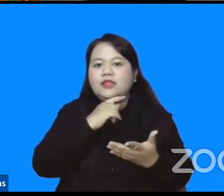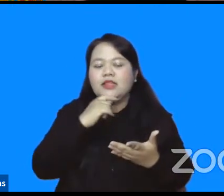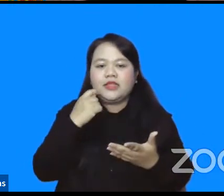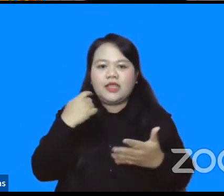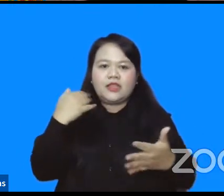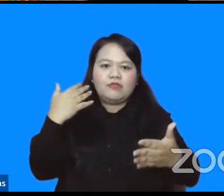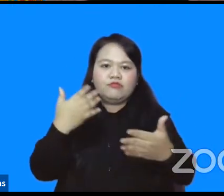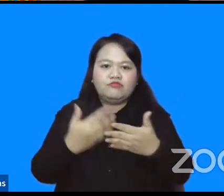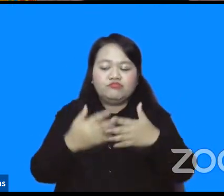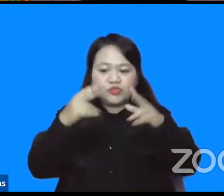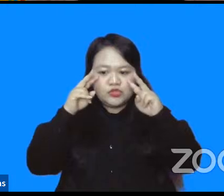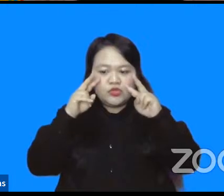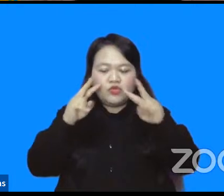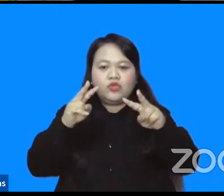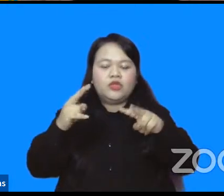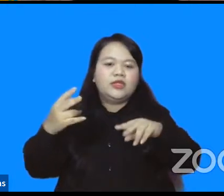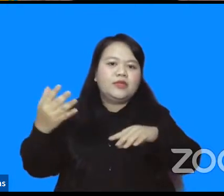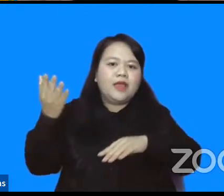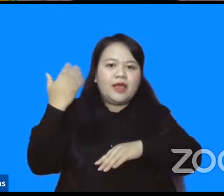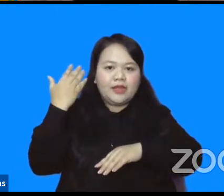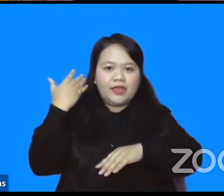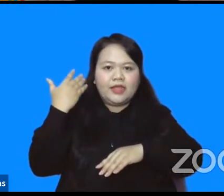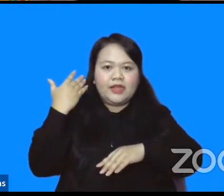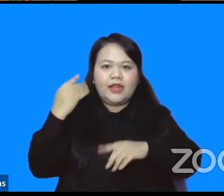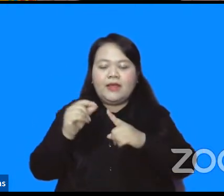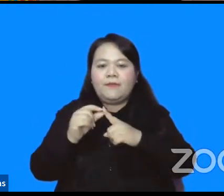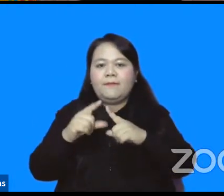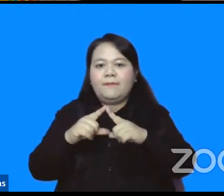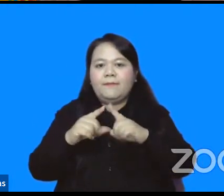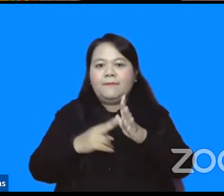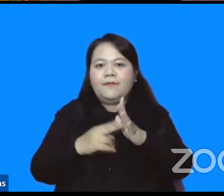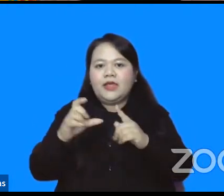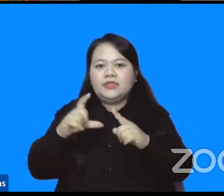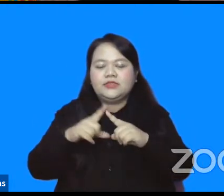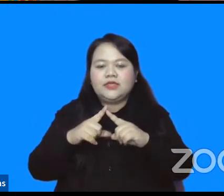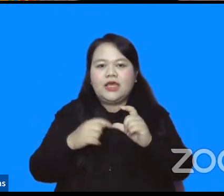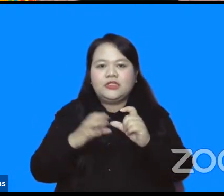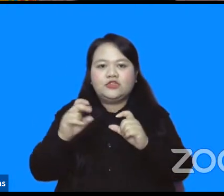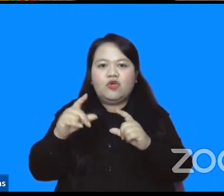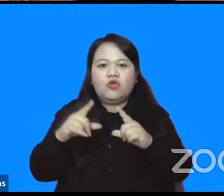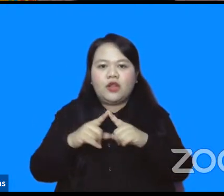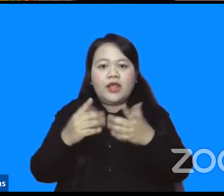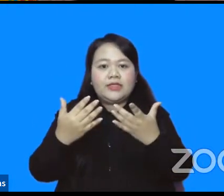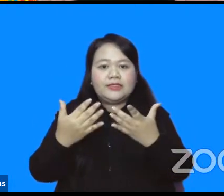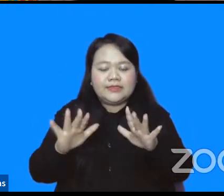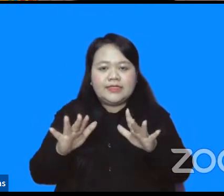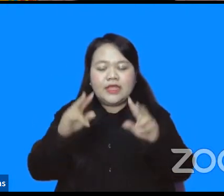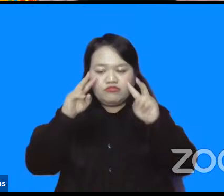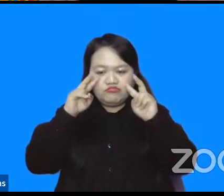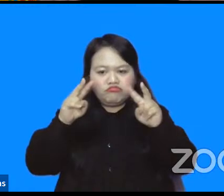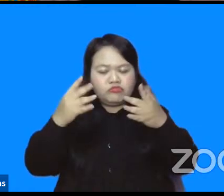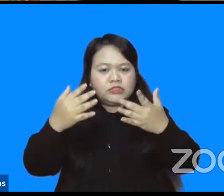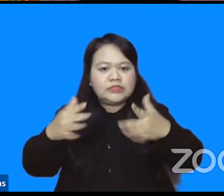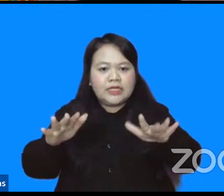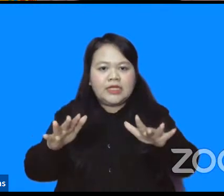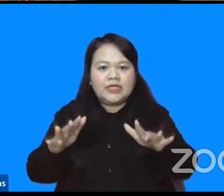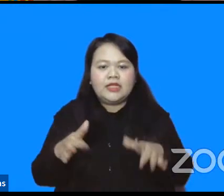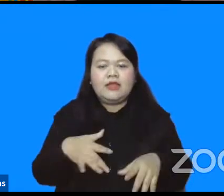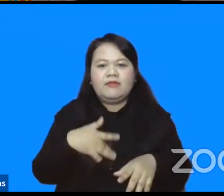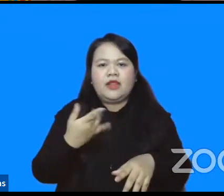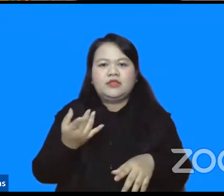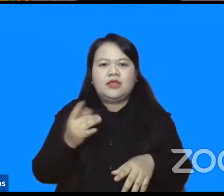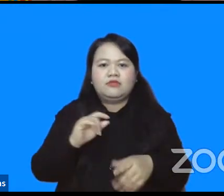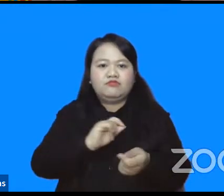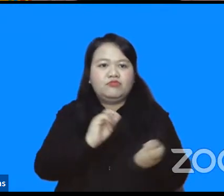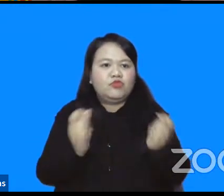selama menonton kemarin ya, menonton Pancasora dan ketika bahkan juga sudah selesai menonton, kayaknya kesan Bunda tidak